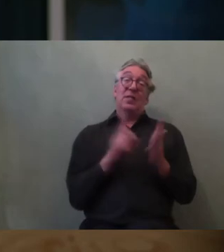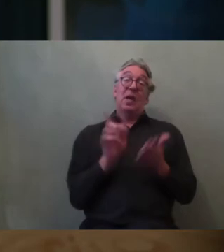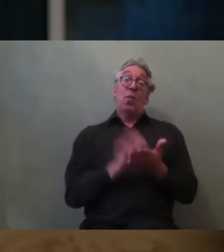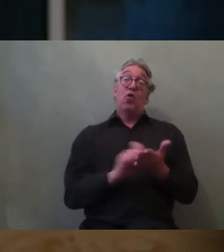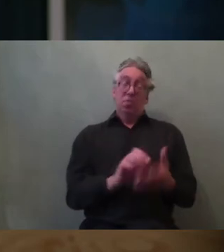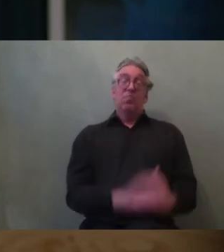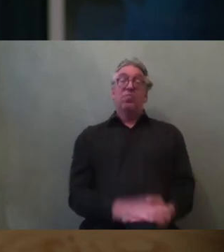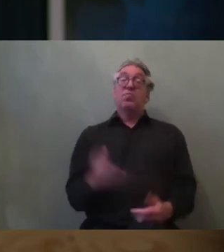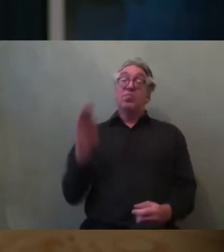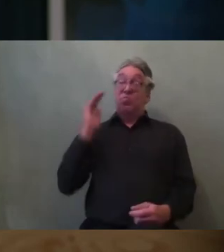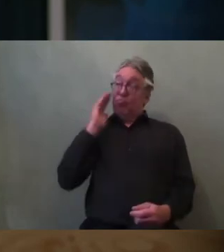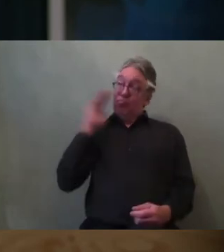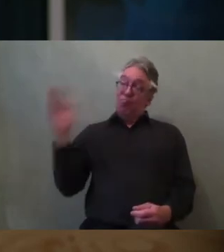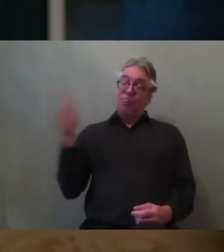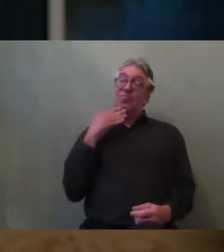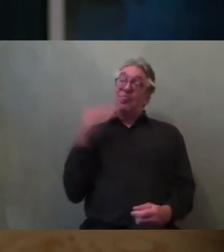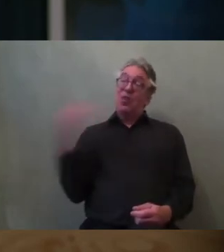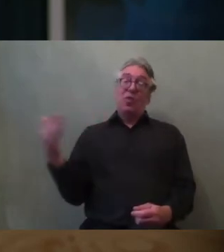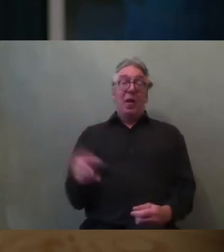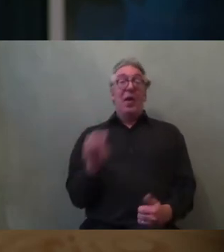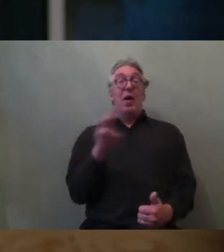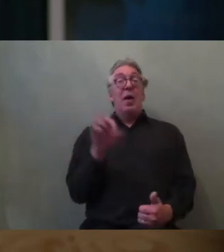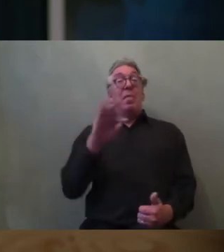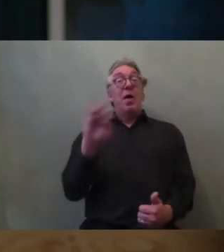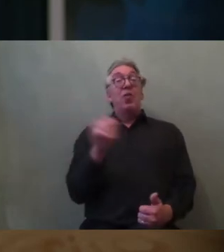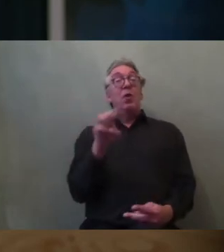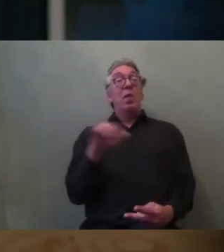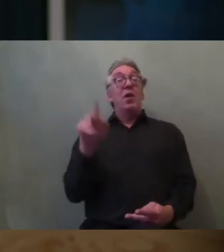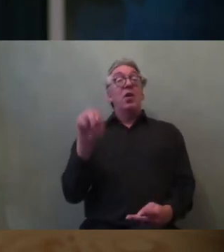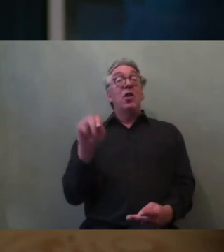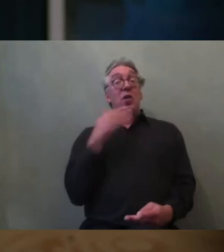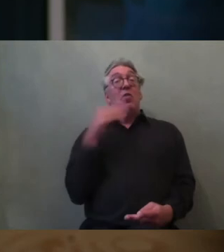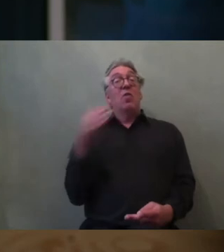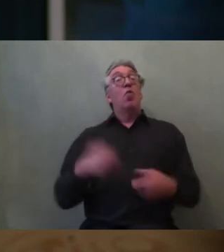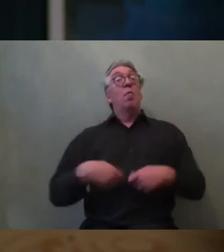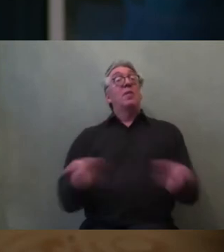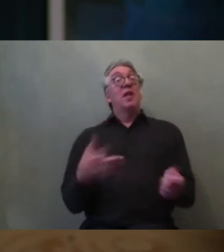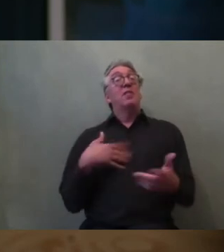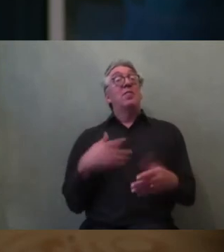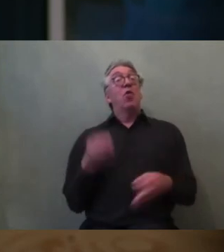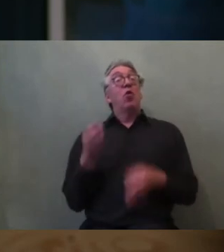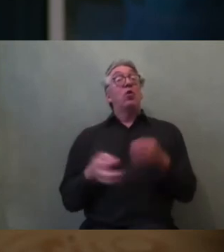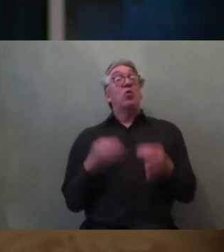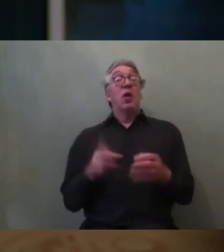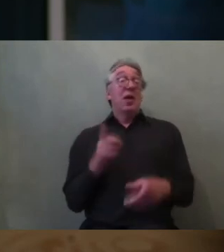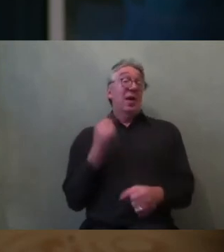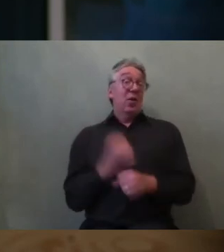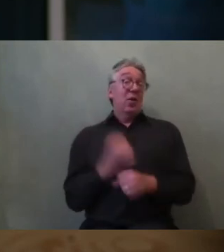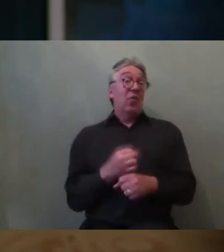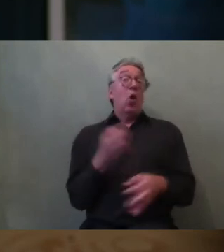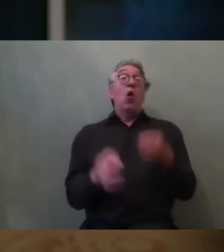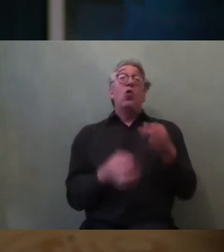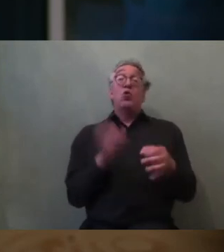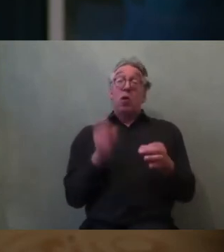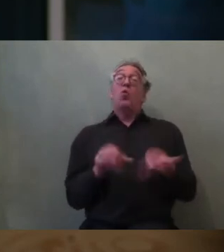Dankjewel, Maartje en Maaike, voor de presentatie van het onderzoek. En inderdaad, het onderzoek is ook online beschikbaar